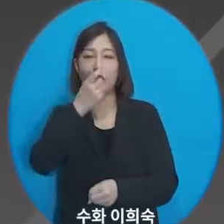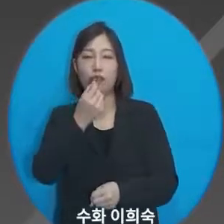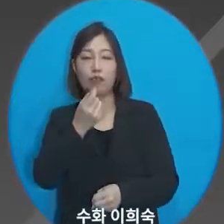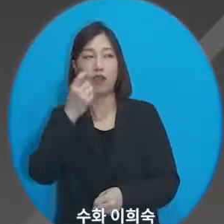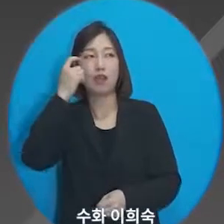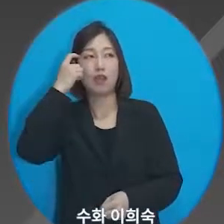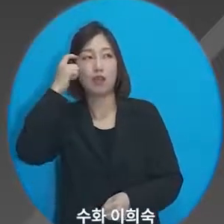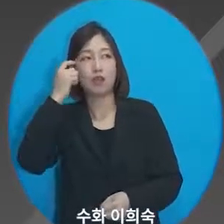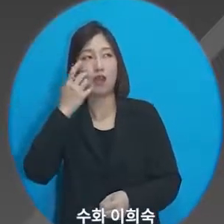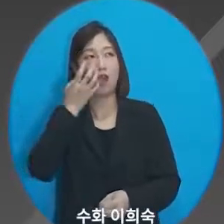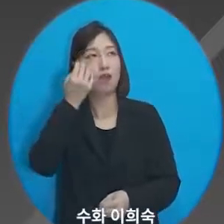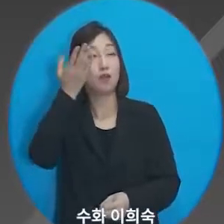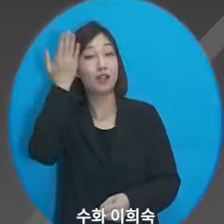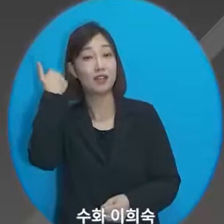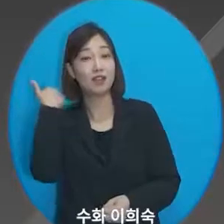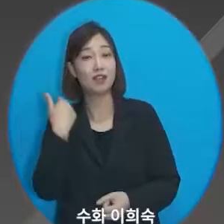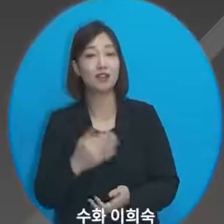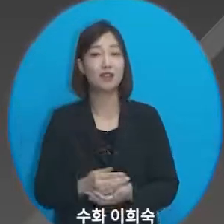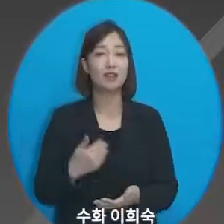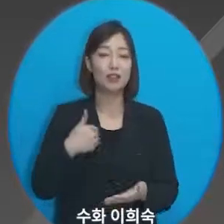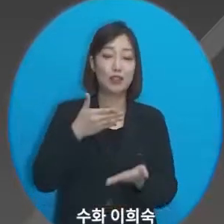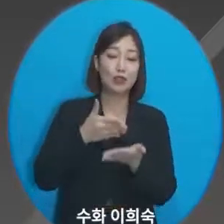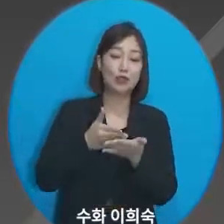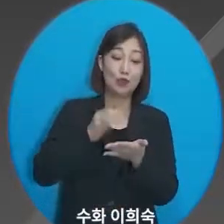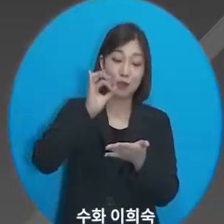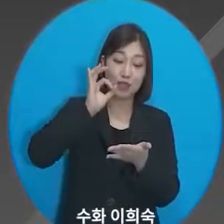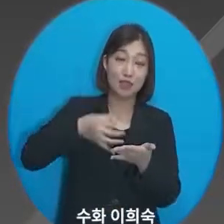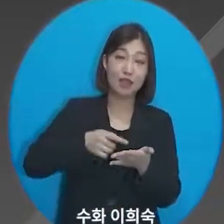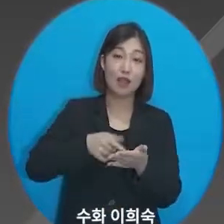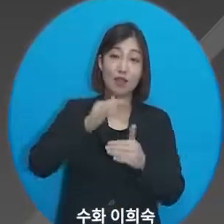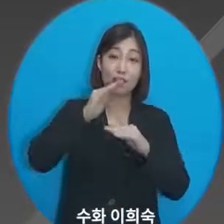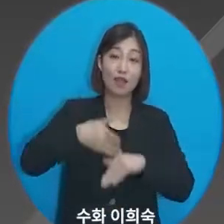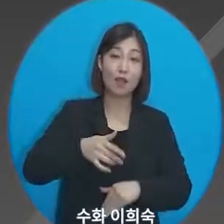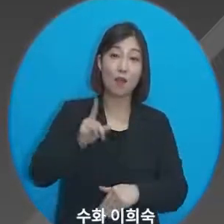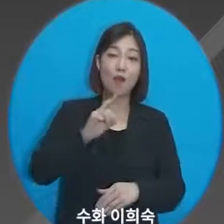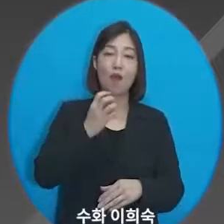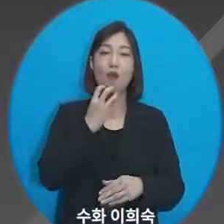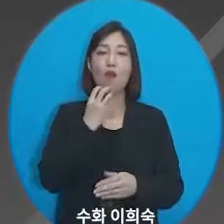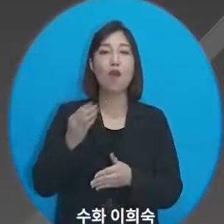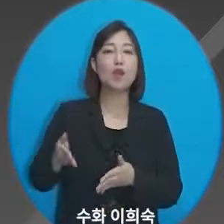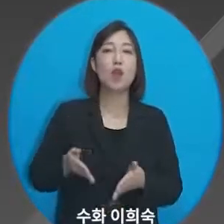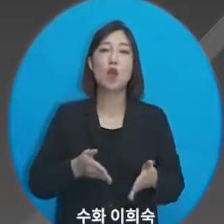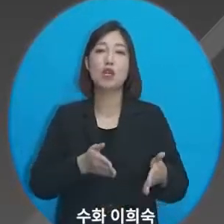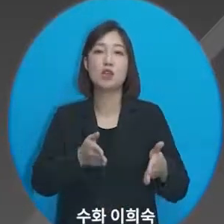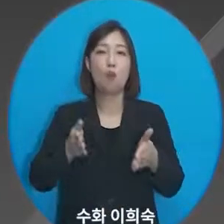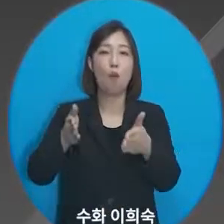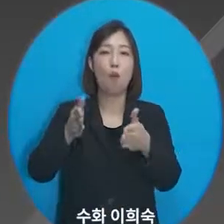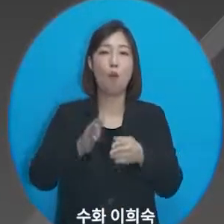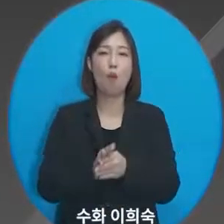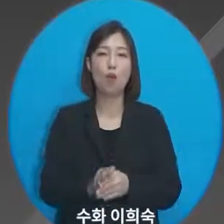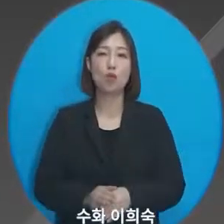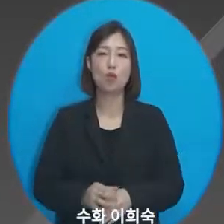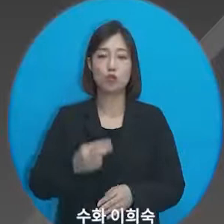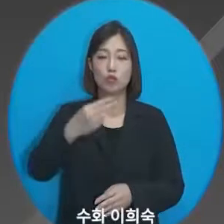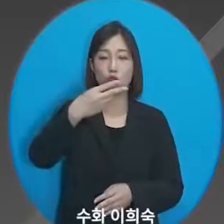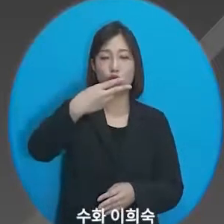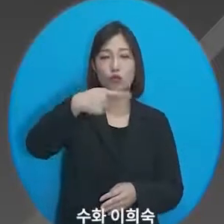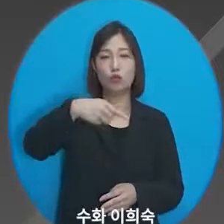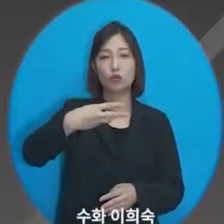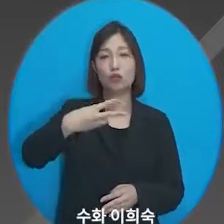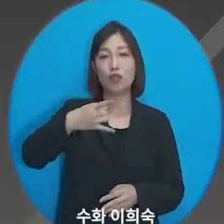어제 얼마 전에 이런 기사를 봤어요. 경기도 859km 둘레길 걸어서 돈다.